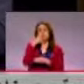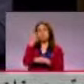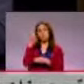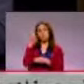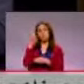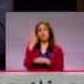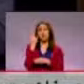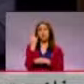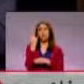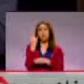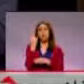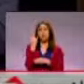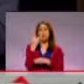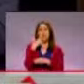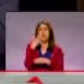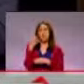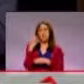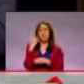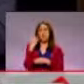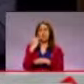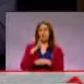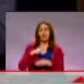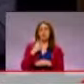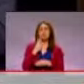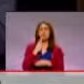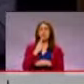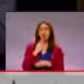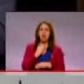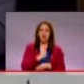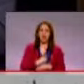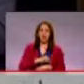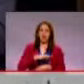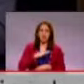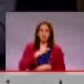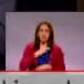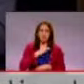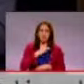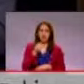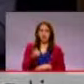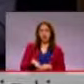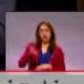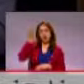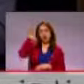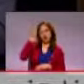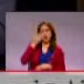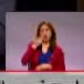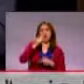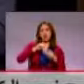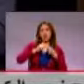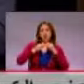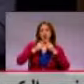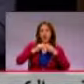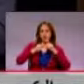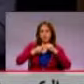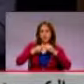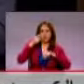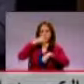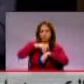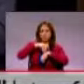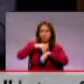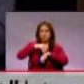ومحدش بيساعدهم. الطفل ده كان محتاج عملية قلب مفتوحة بتكلفة عالية. الحمد لله مؤسسة واحد من الناس بالتعاون مع مستشفى دار